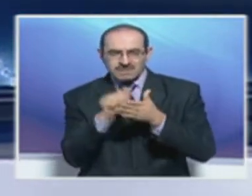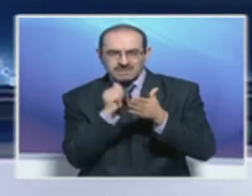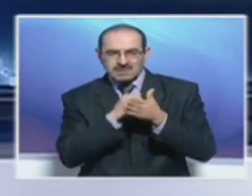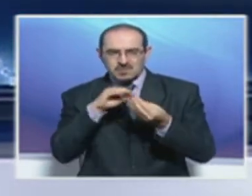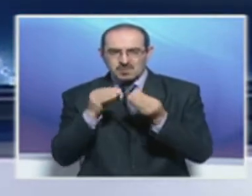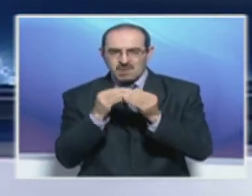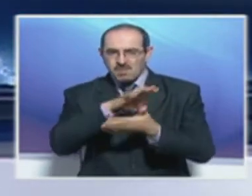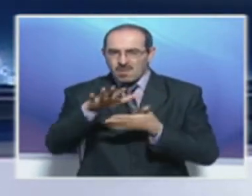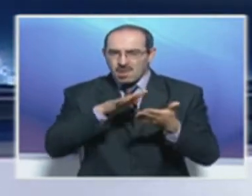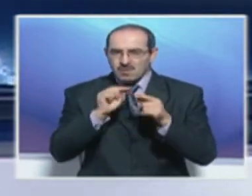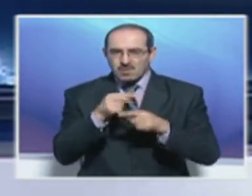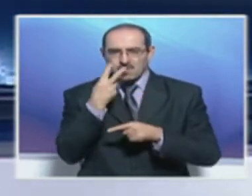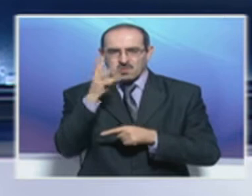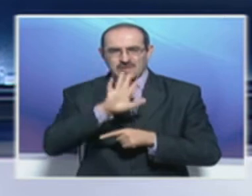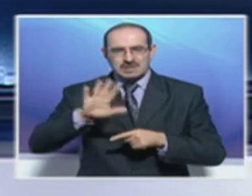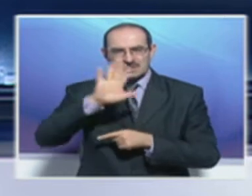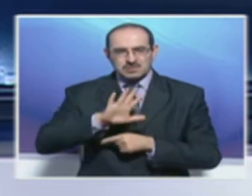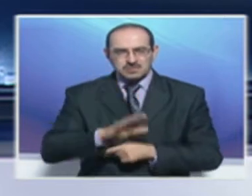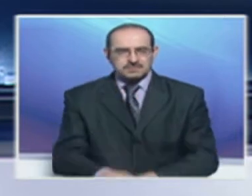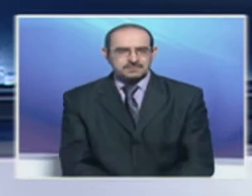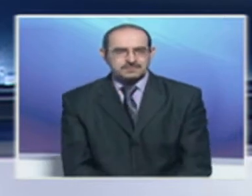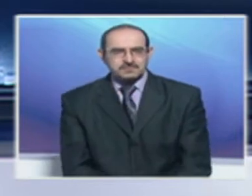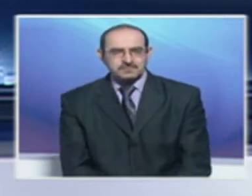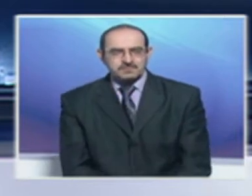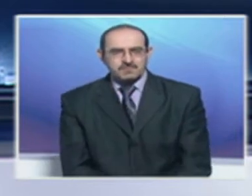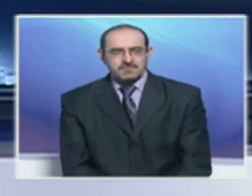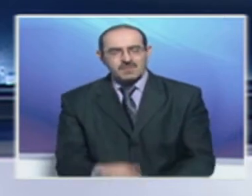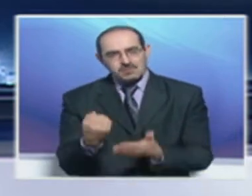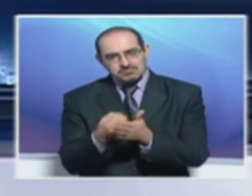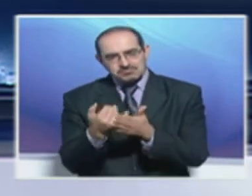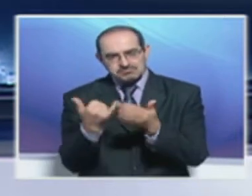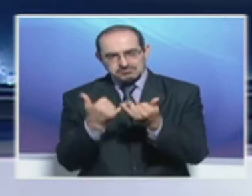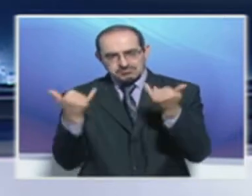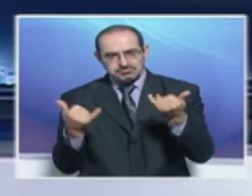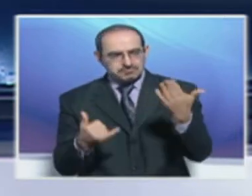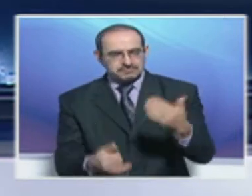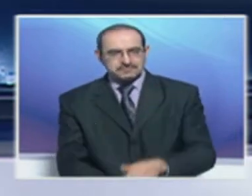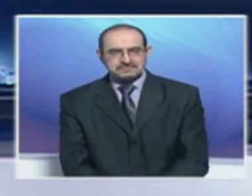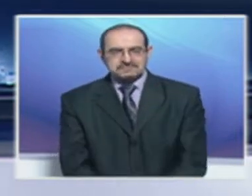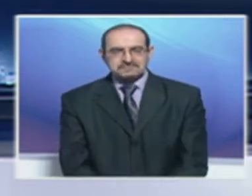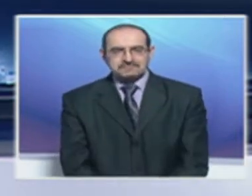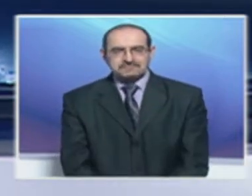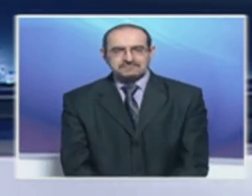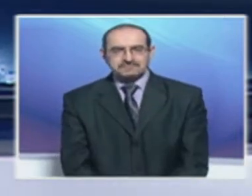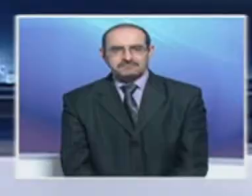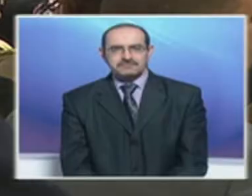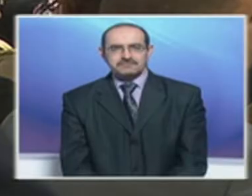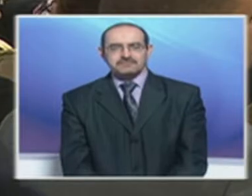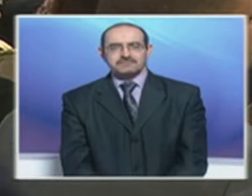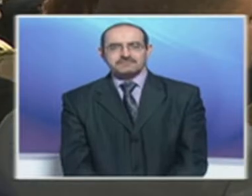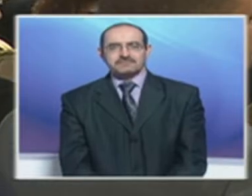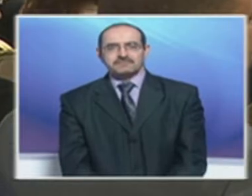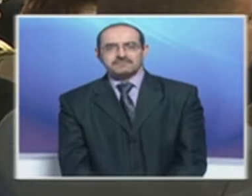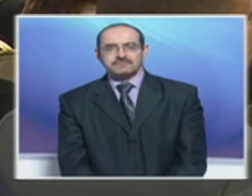التوتر التي تعرفها المنطقة. تفاصيل أكثر في هذه المتابعة لمنيا أحمد حراش.